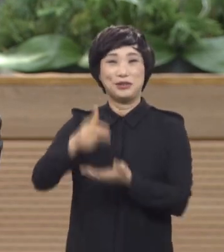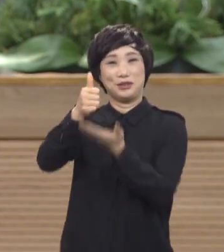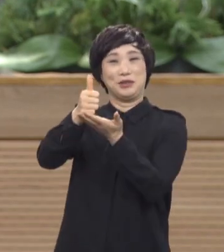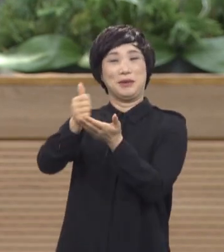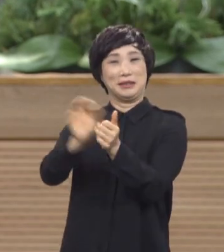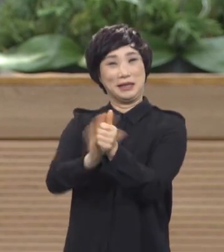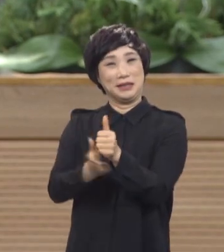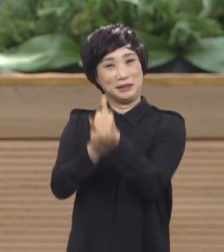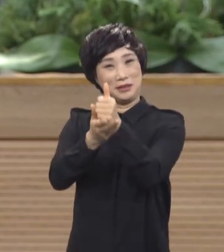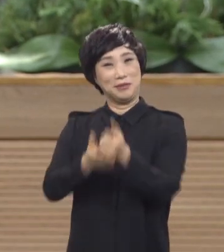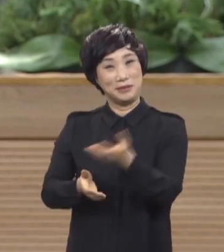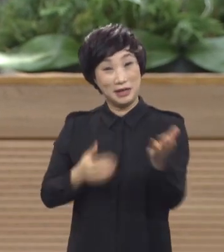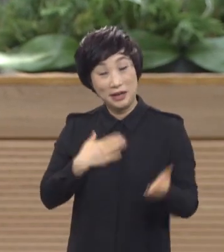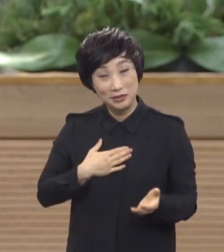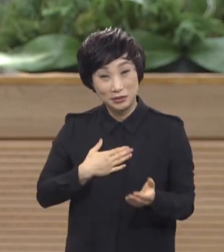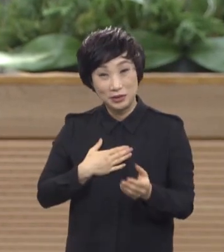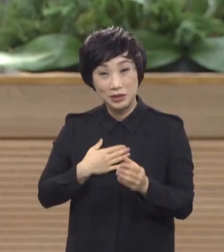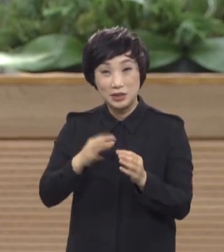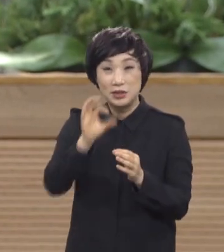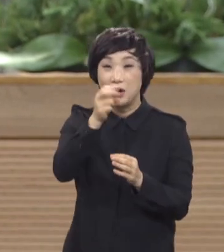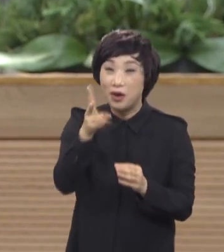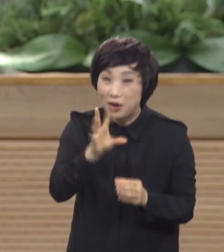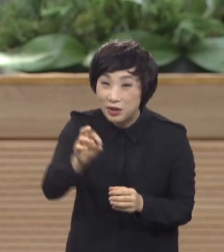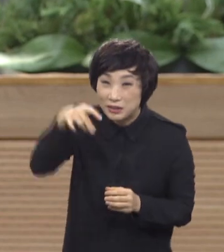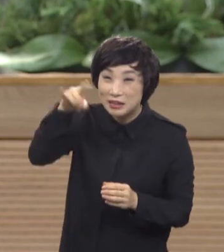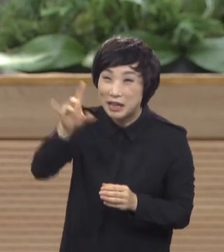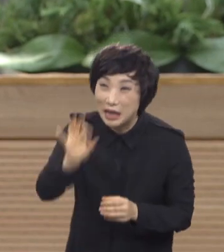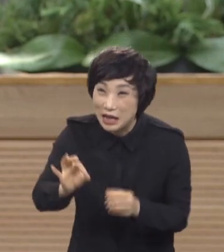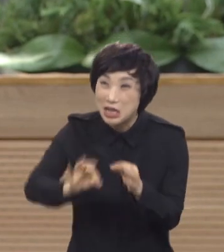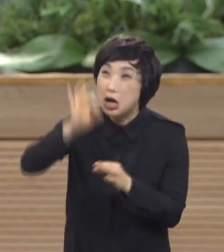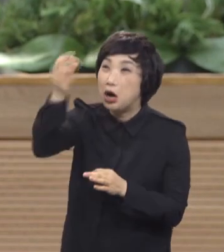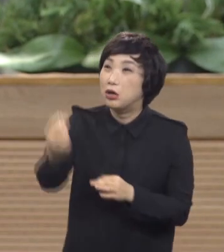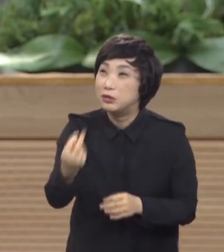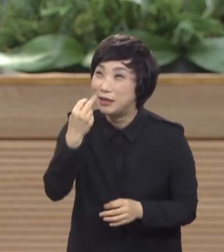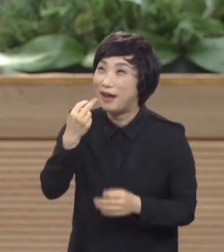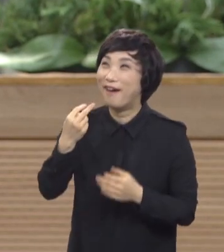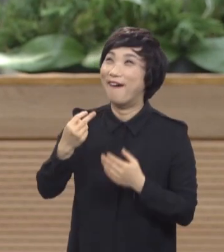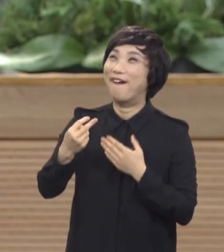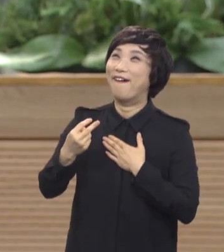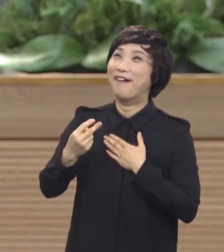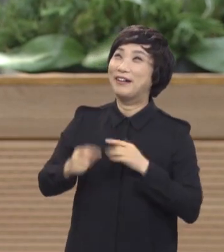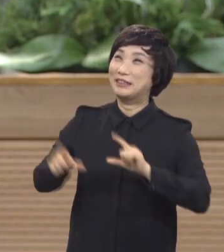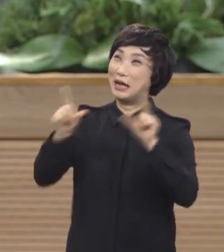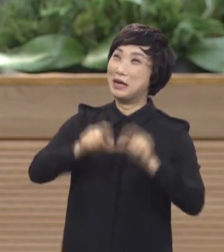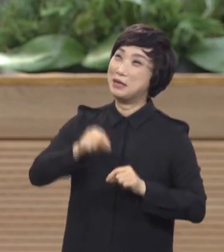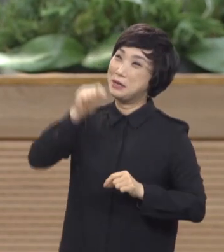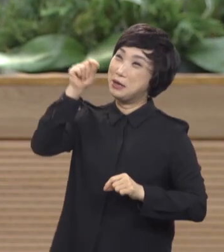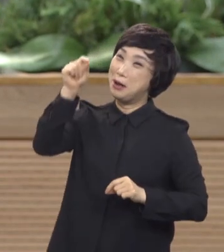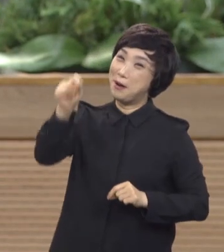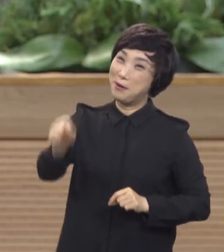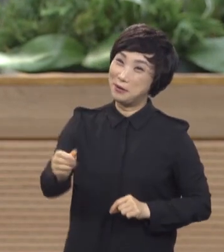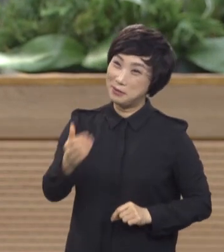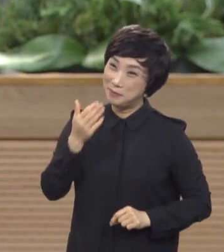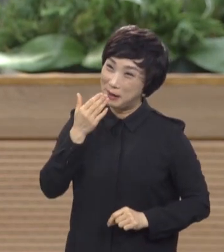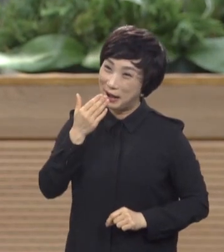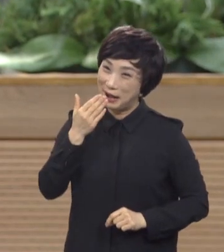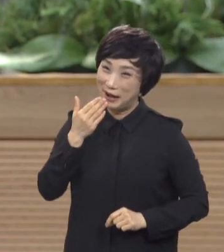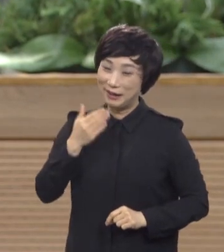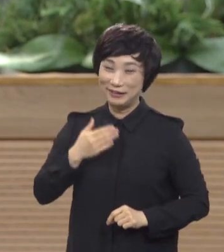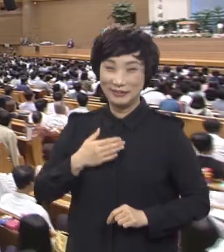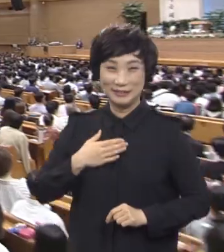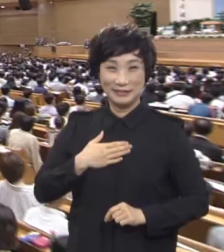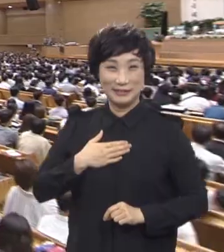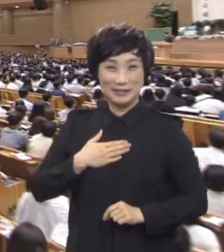영생이라는 어마어마한 기업 영원히 산다 영원히